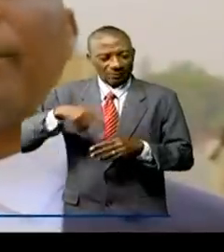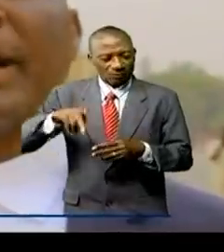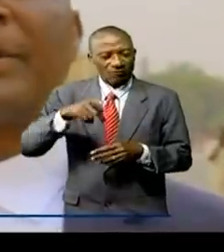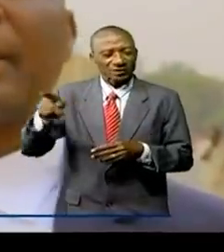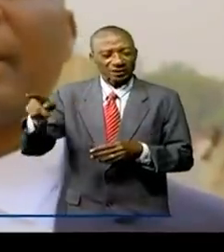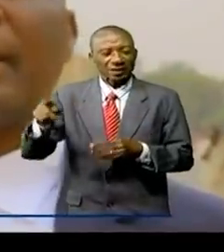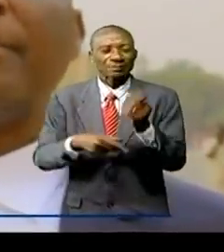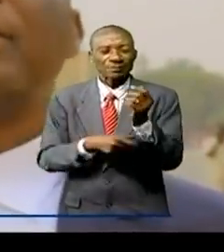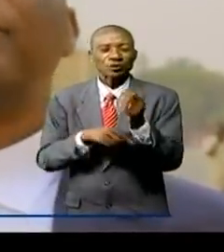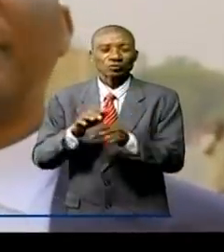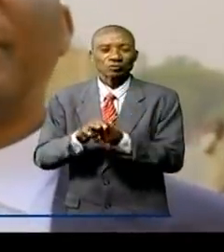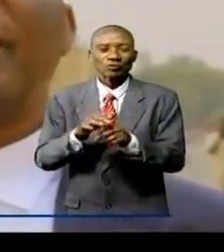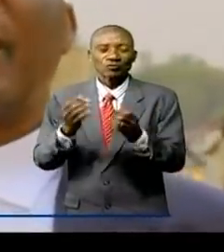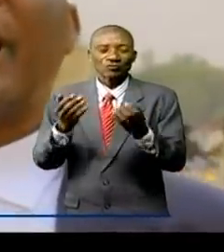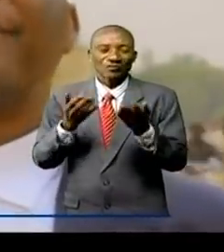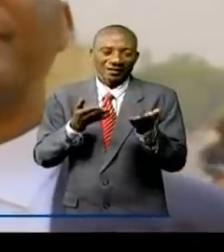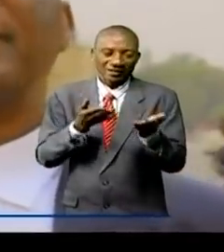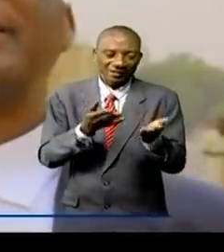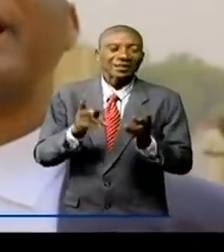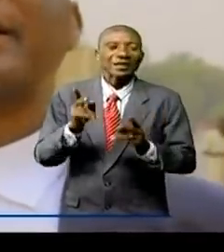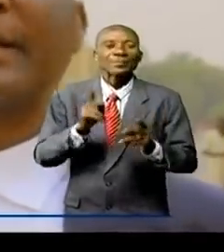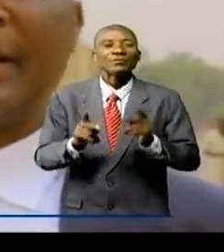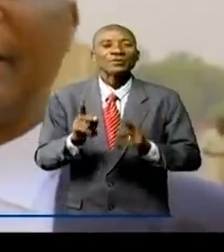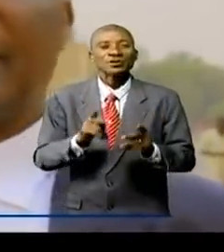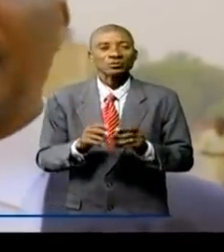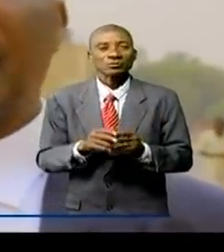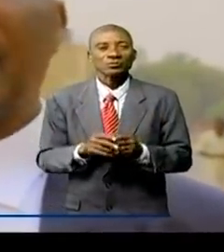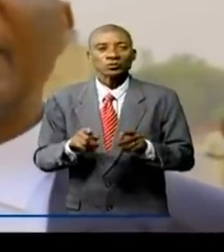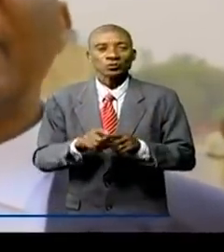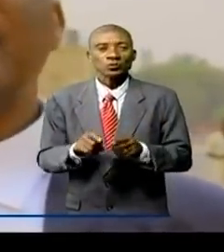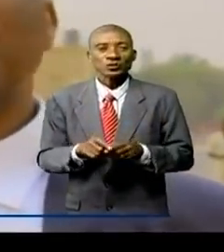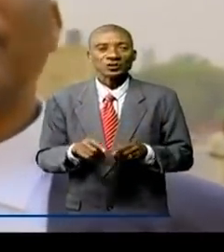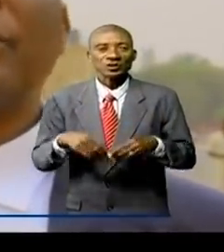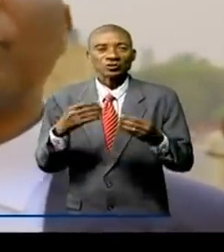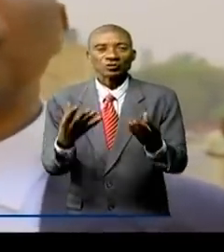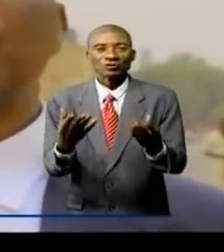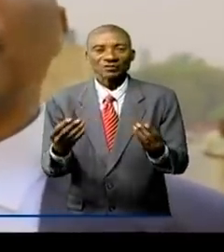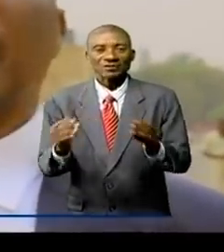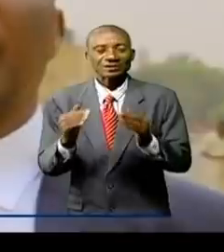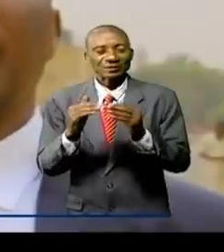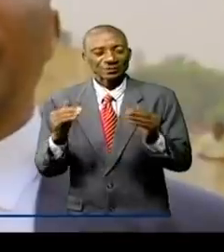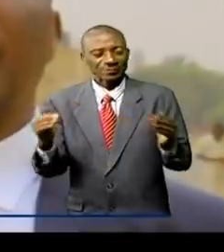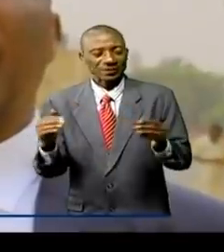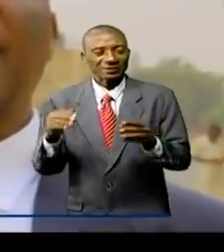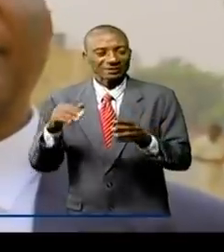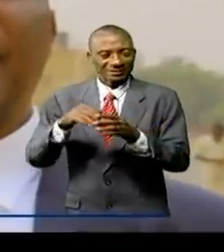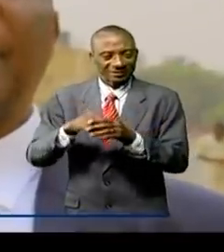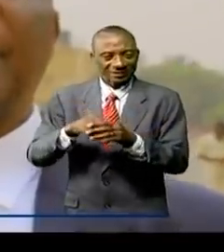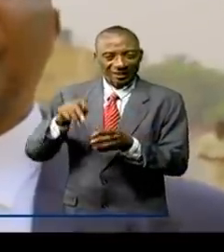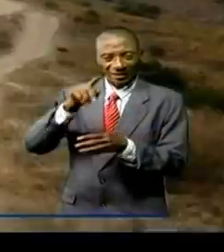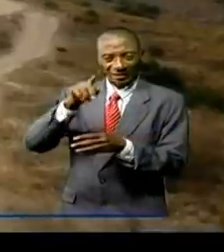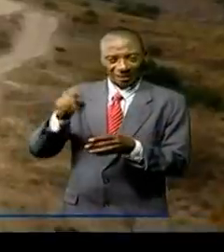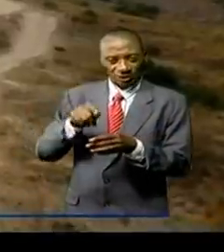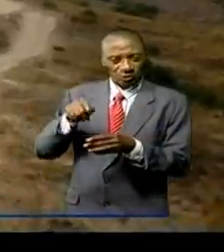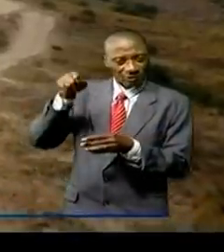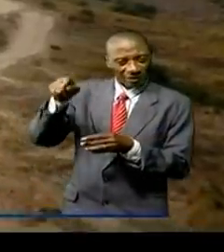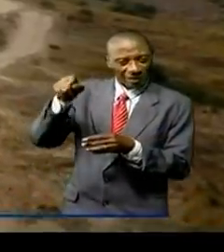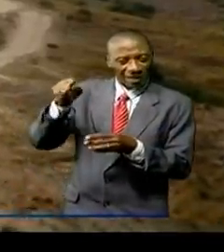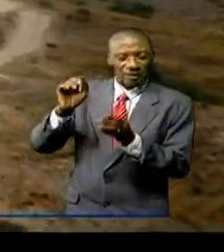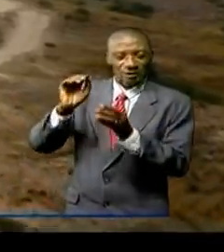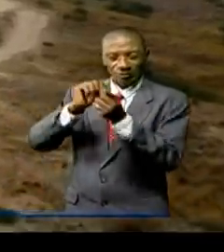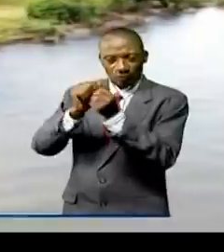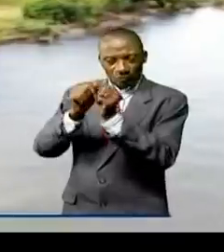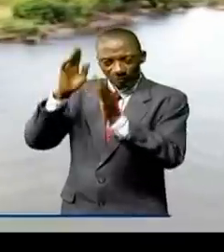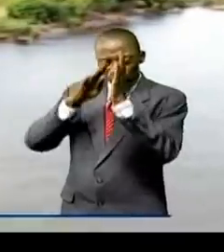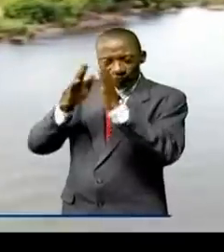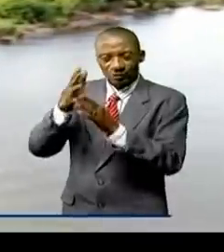le chômage, mais aussi en facilitant l'accès dans les zones qui sont toujours en insécurité. Sur cette route